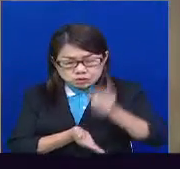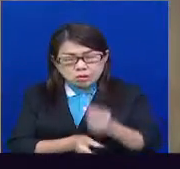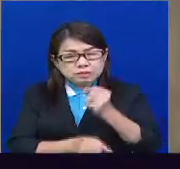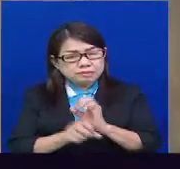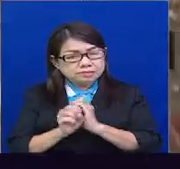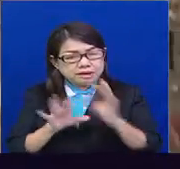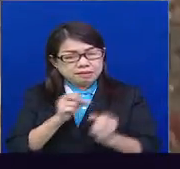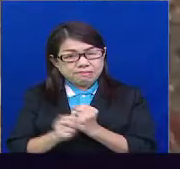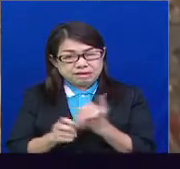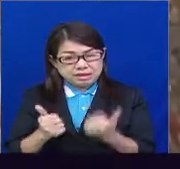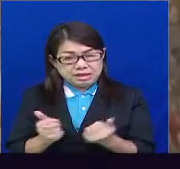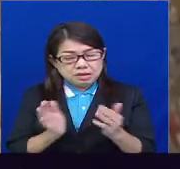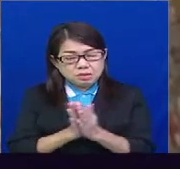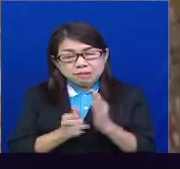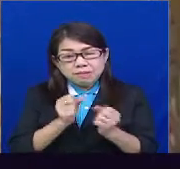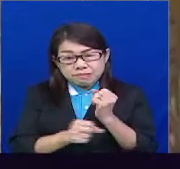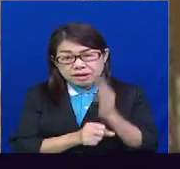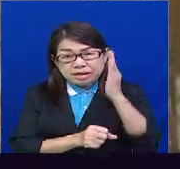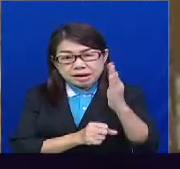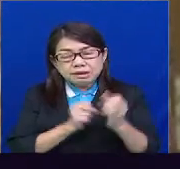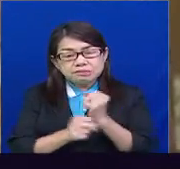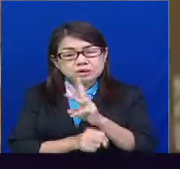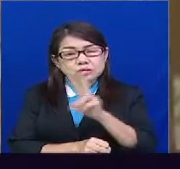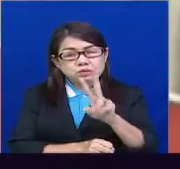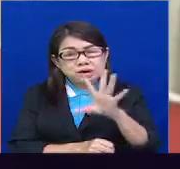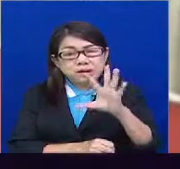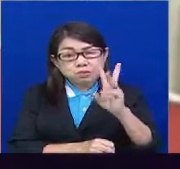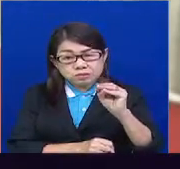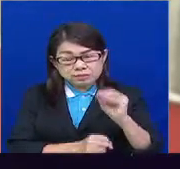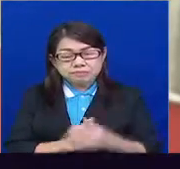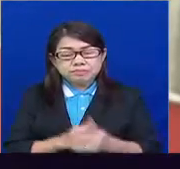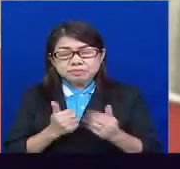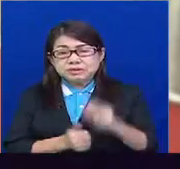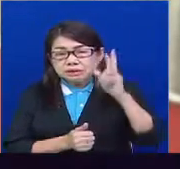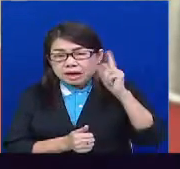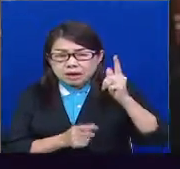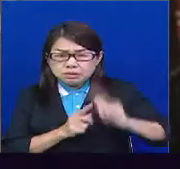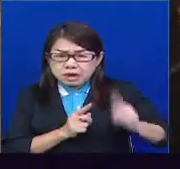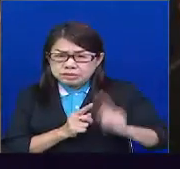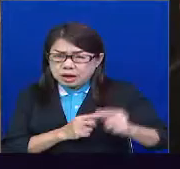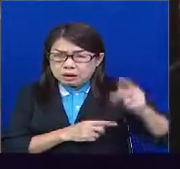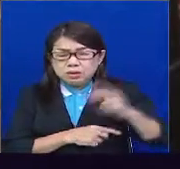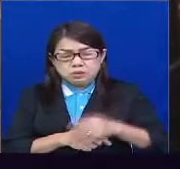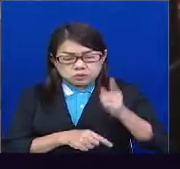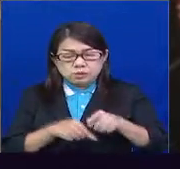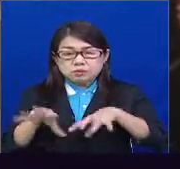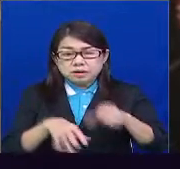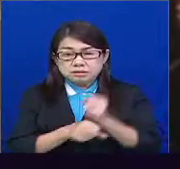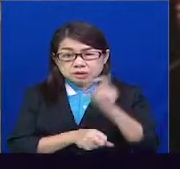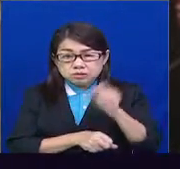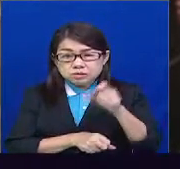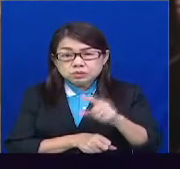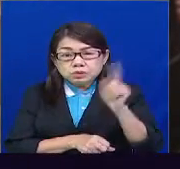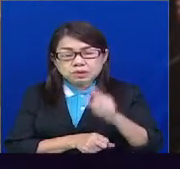ปี2560ส่วนงานด้านการปฏิรูปงานข่าวกรองที่ต้องดำเนินการอย่างเร่งด่วนนั้นได้ให้สำนักงานตำรวจแห่ง